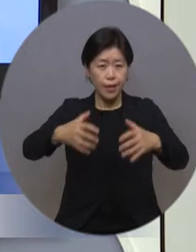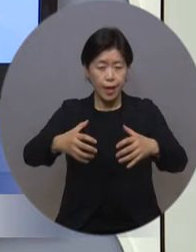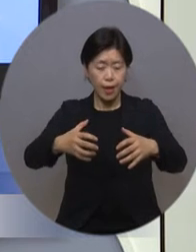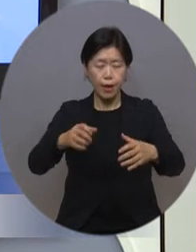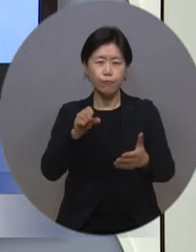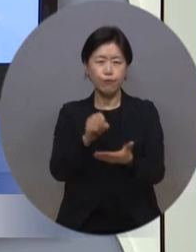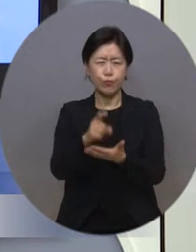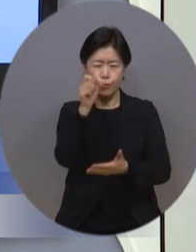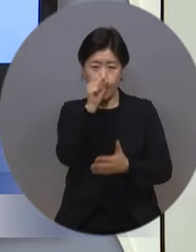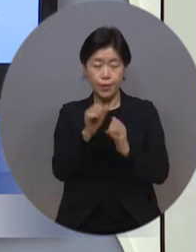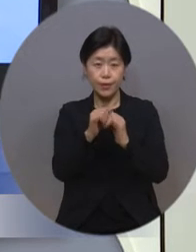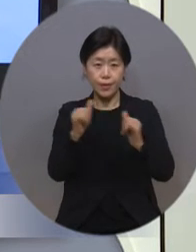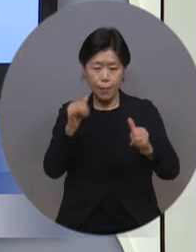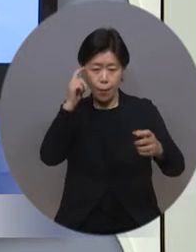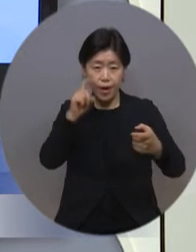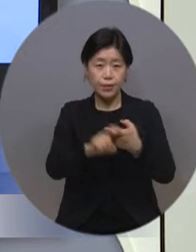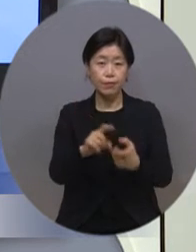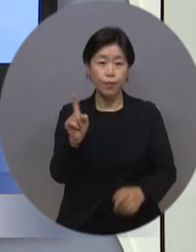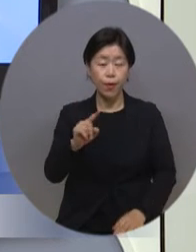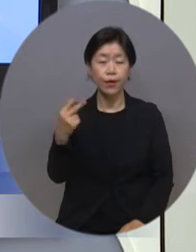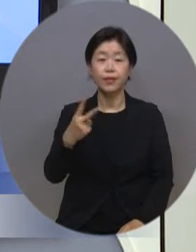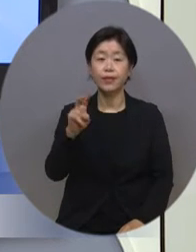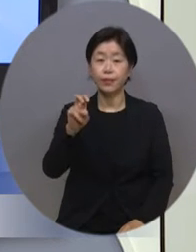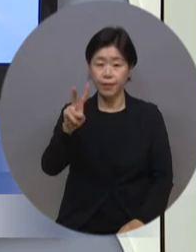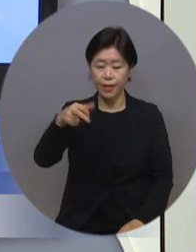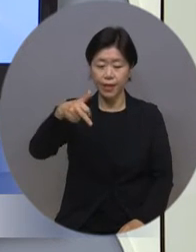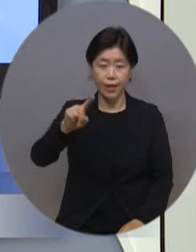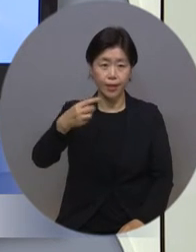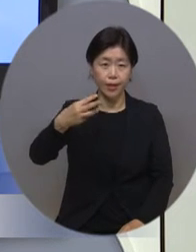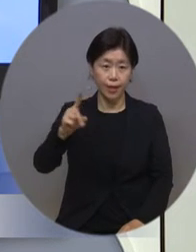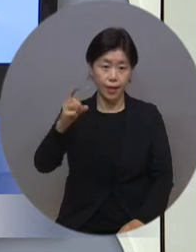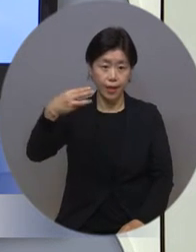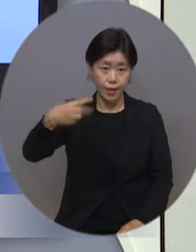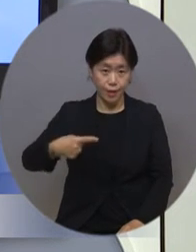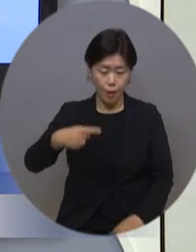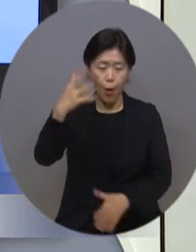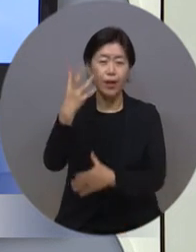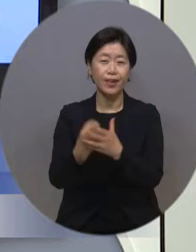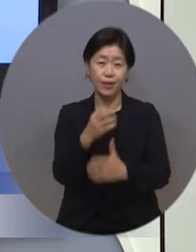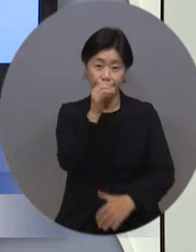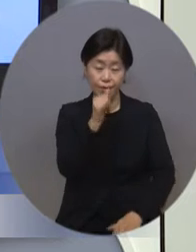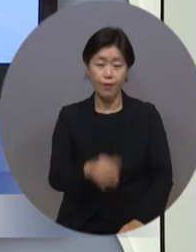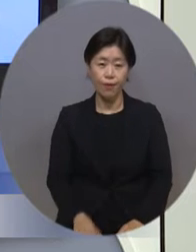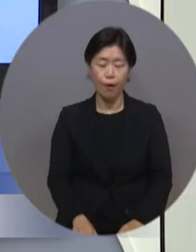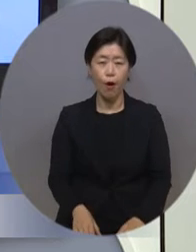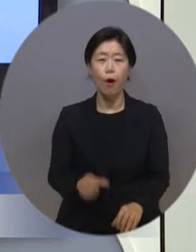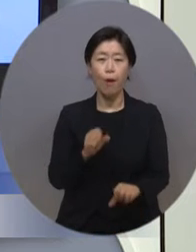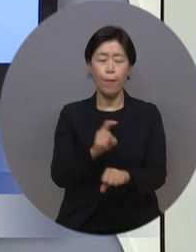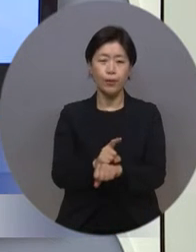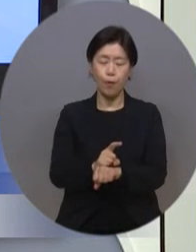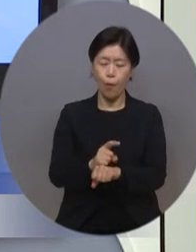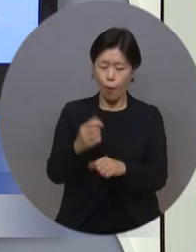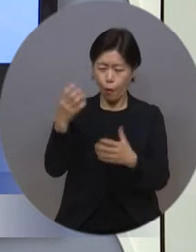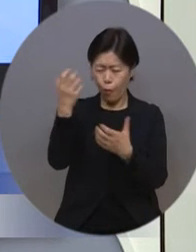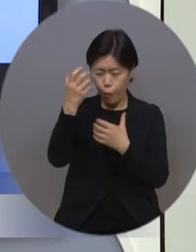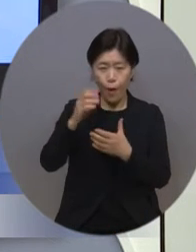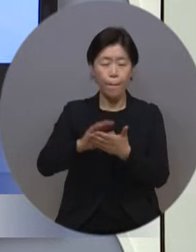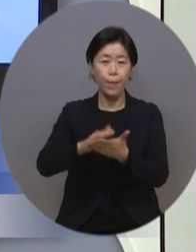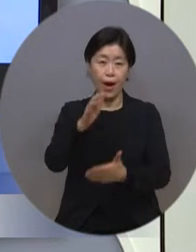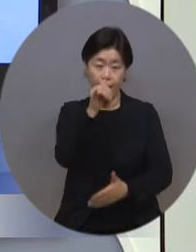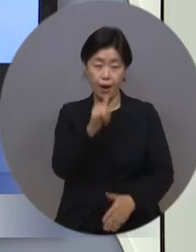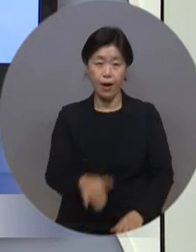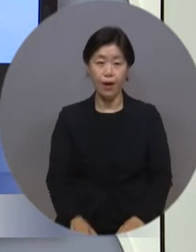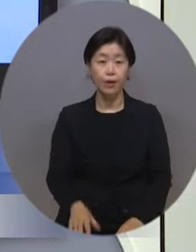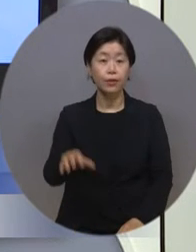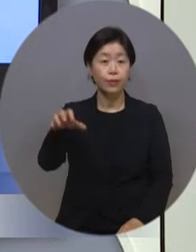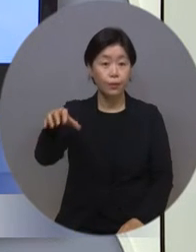관심이 쏠리는 2022 피파 카타르 월드컵이 시작됩니다이 벌써부터 축구 팬들의 열기가 뜨거운데요 그 열기가